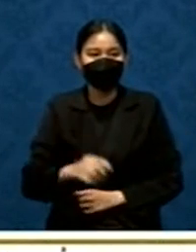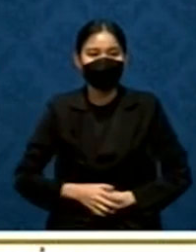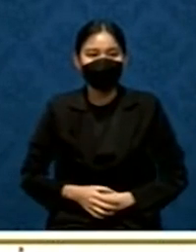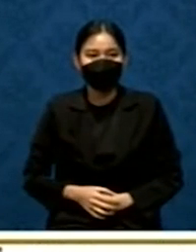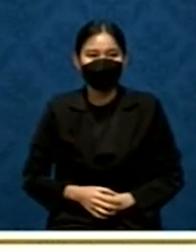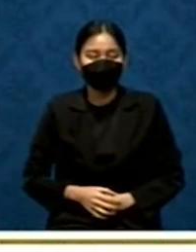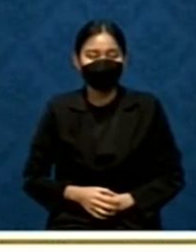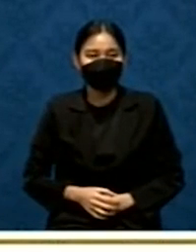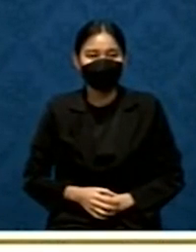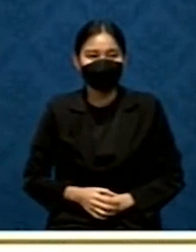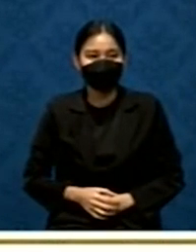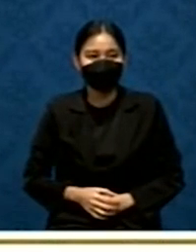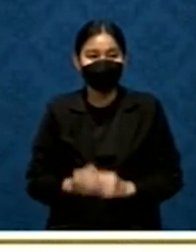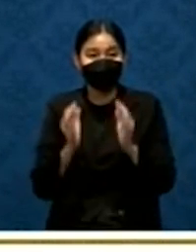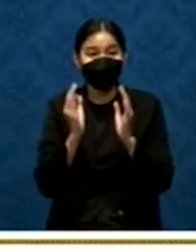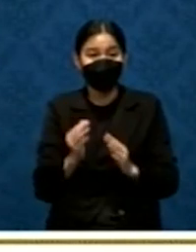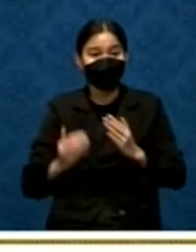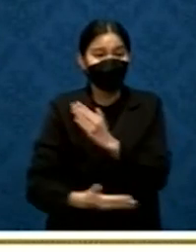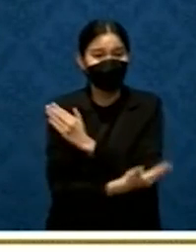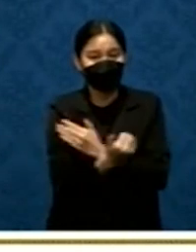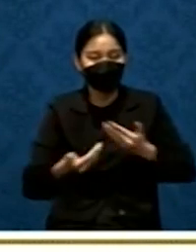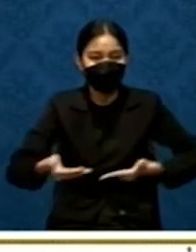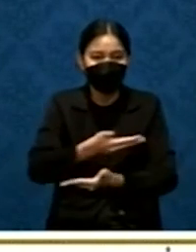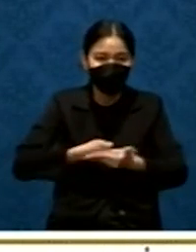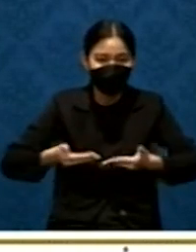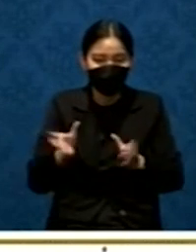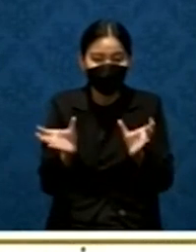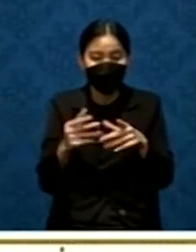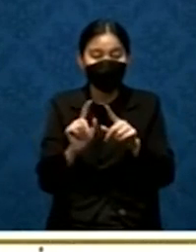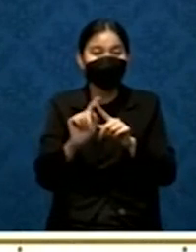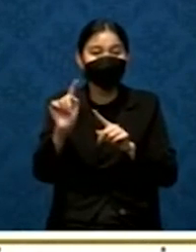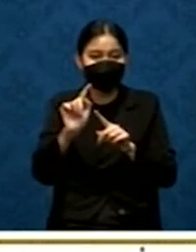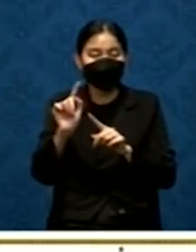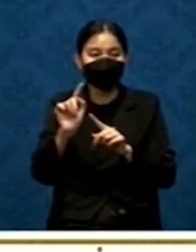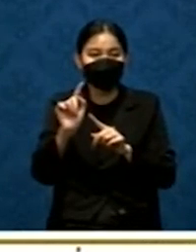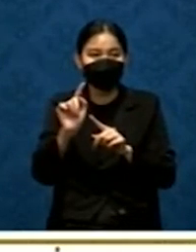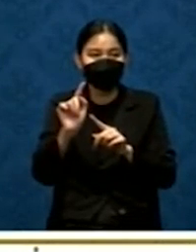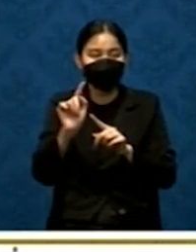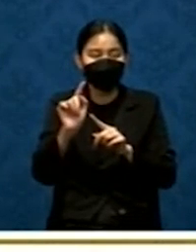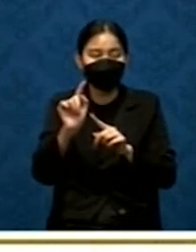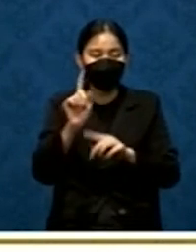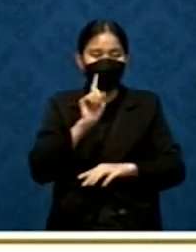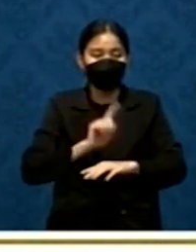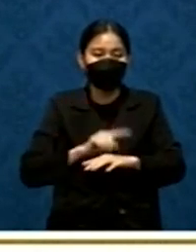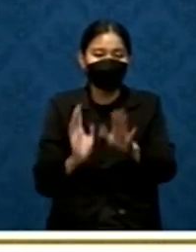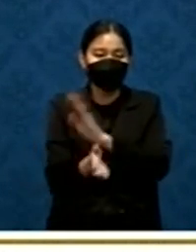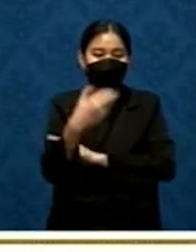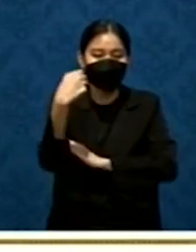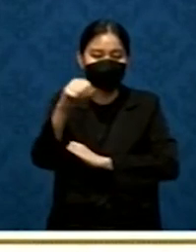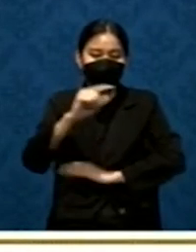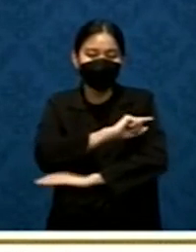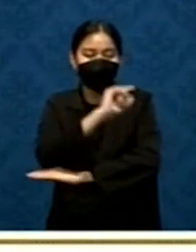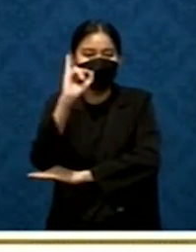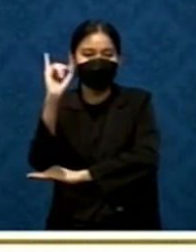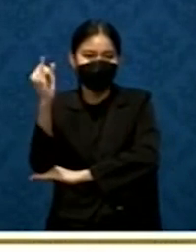ที่ผู้คนที่เราได้มีโอกาสหาลือในคณะแรกเลยเมื่อ วัน10นาฬิกาของวันจันทร์ที่ผ่านม